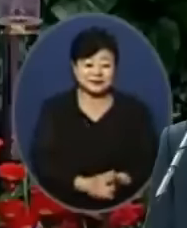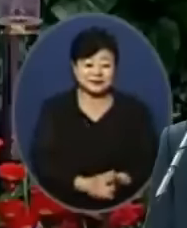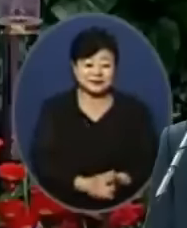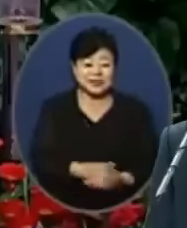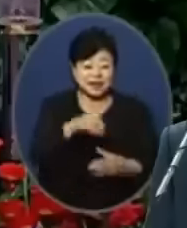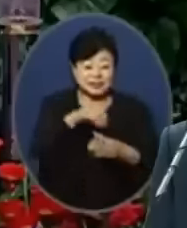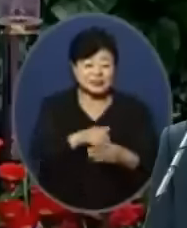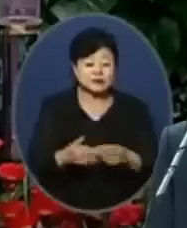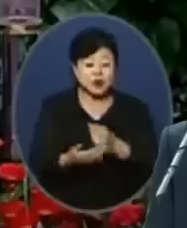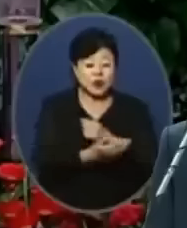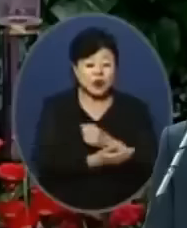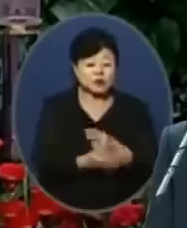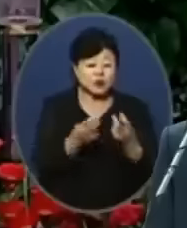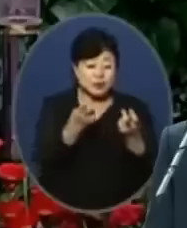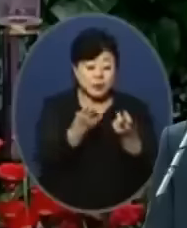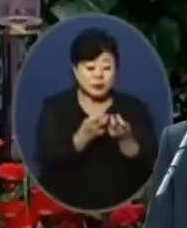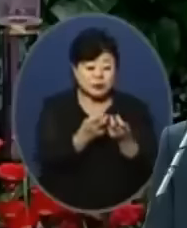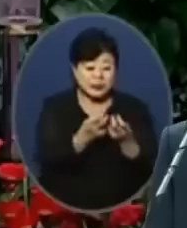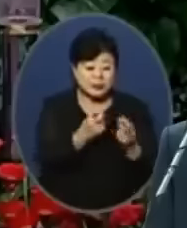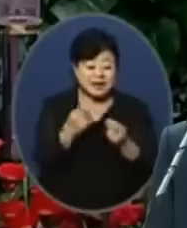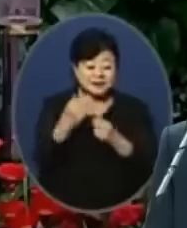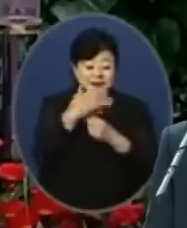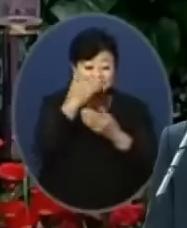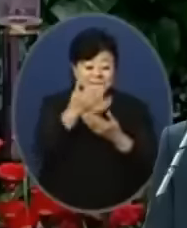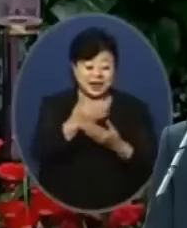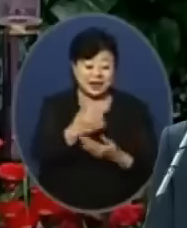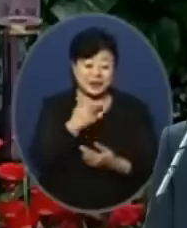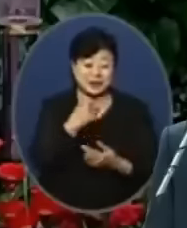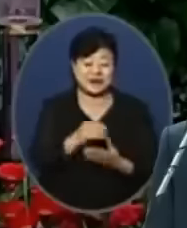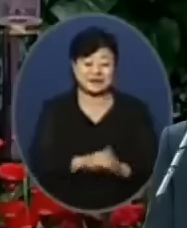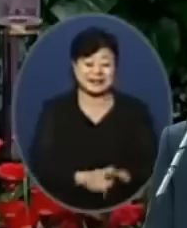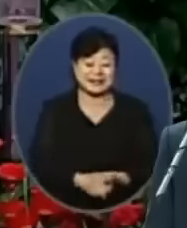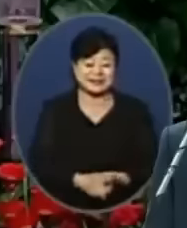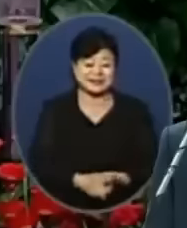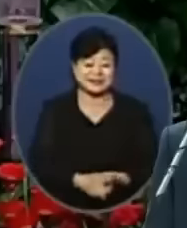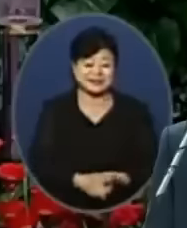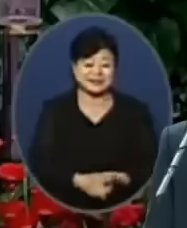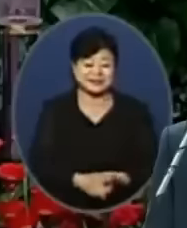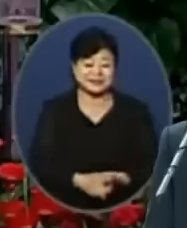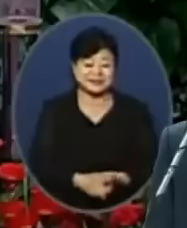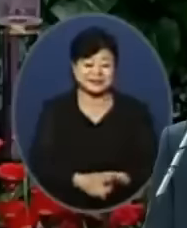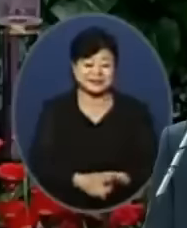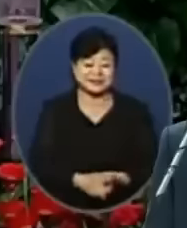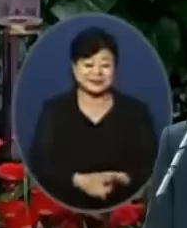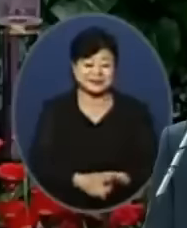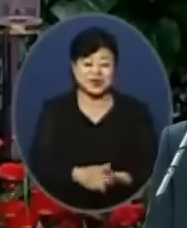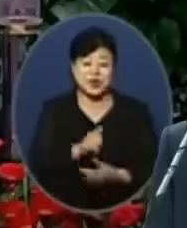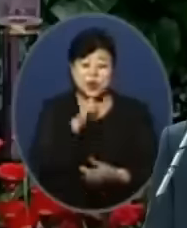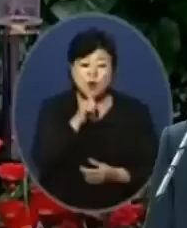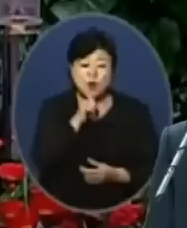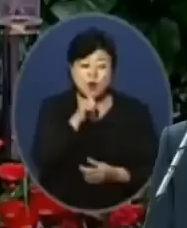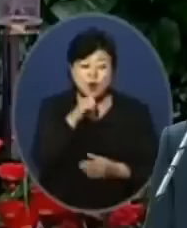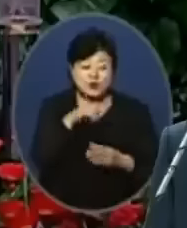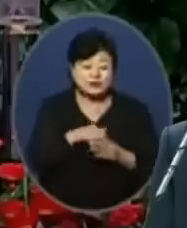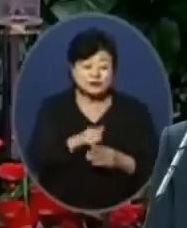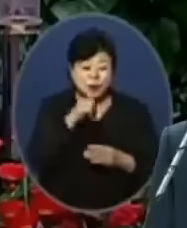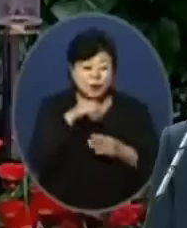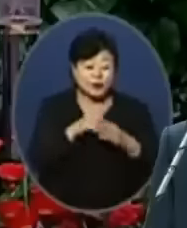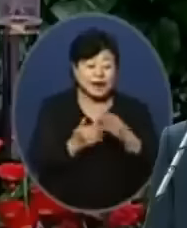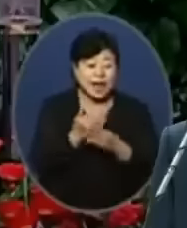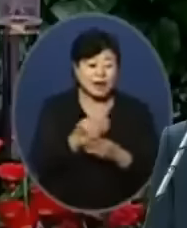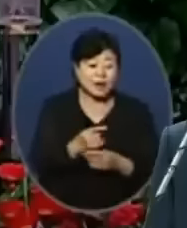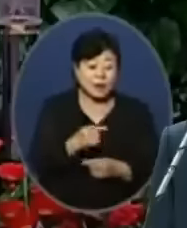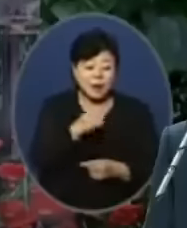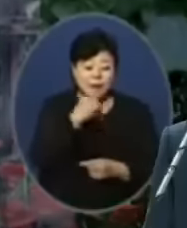심고 거두는 법칙이란 제목을 가지고 말씀을 나누겠습니다. 콩 심은 데 콩 나고